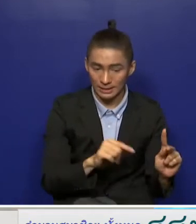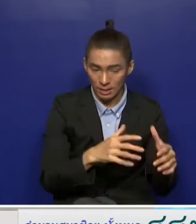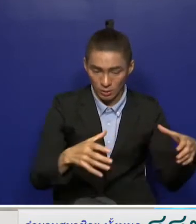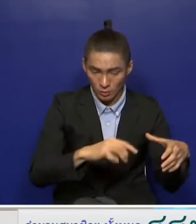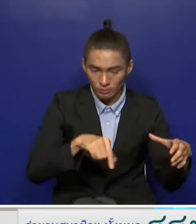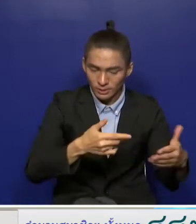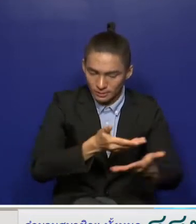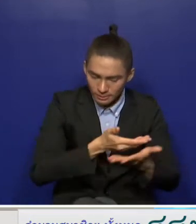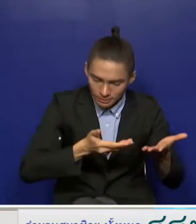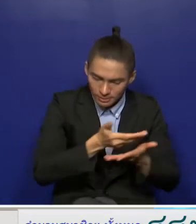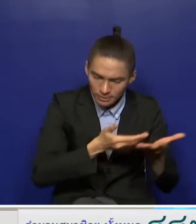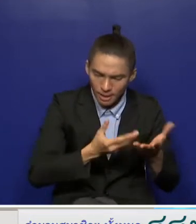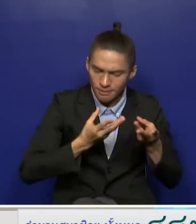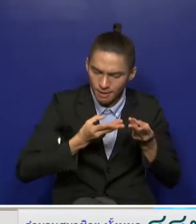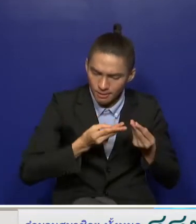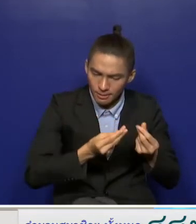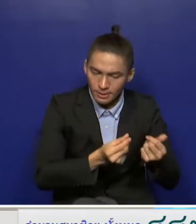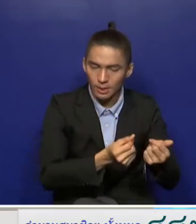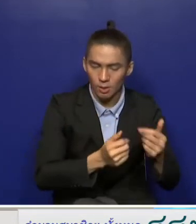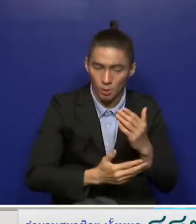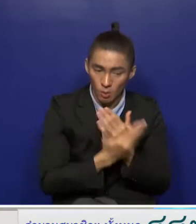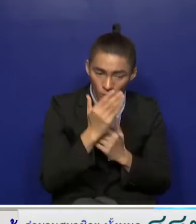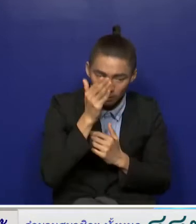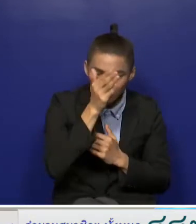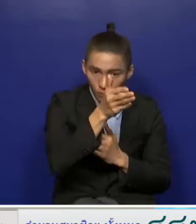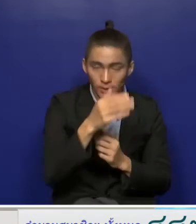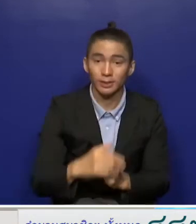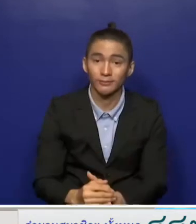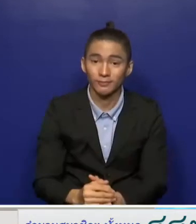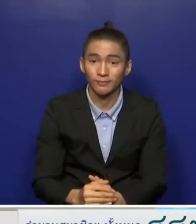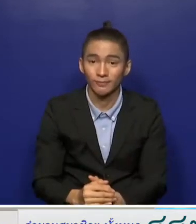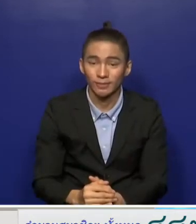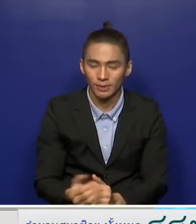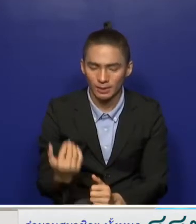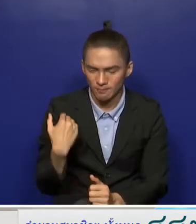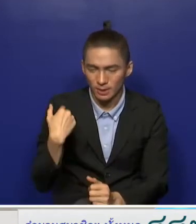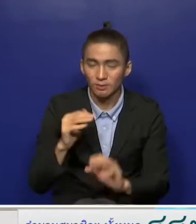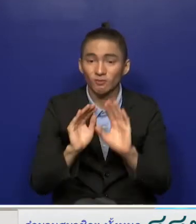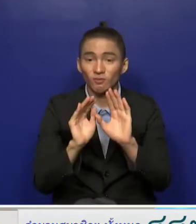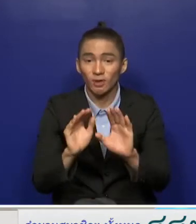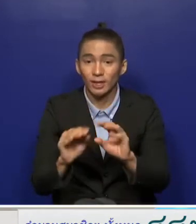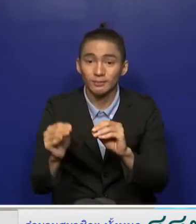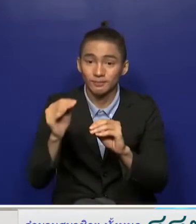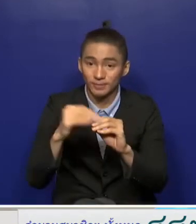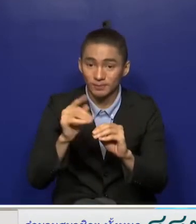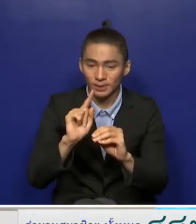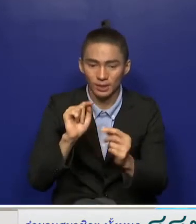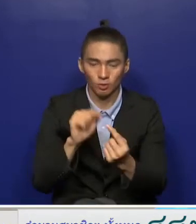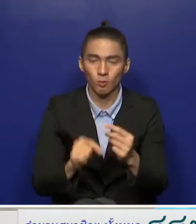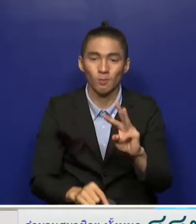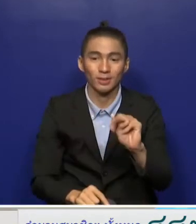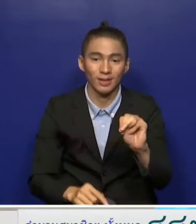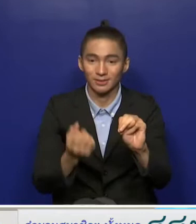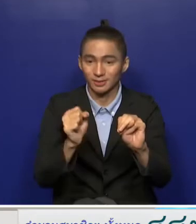นรายละเอียดในโอกาสต่ไปประเด็หนึ่ที่ฝากเอาว้ายในส่วนของมาตา12 ท